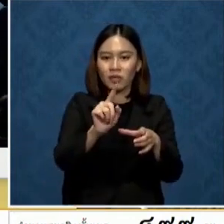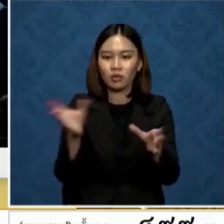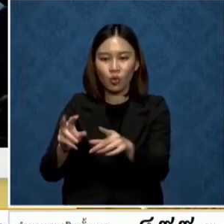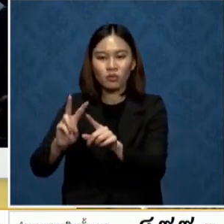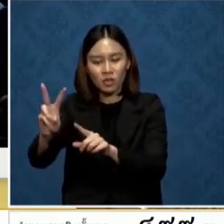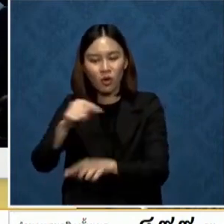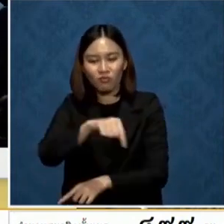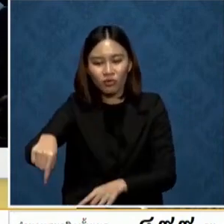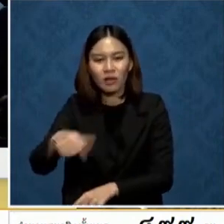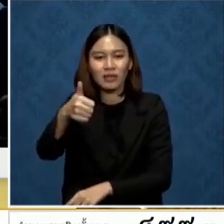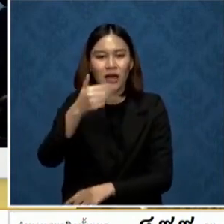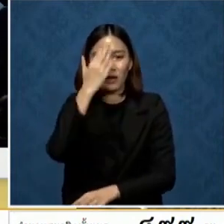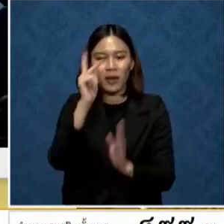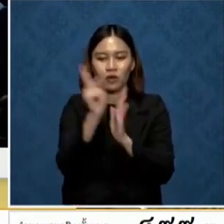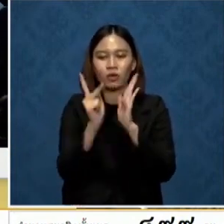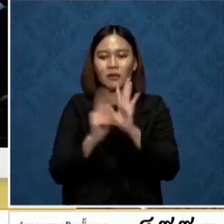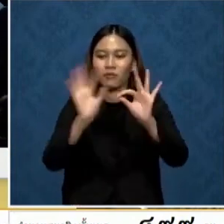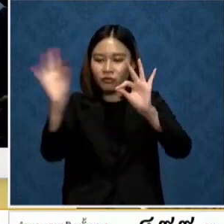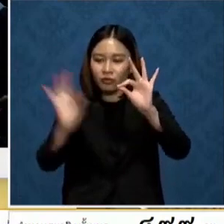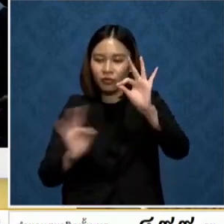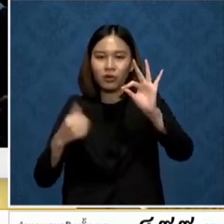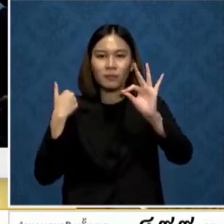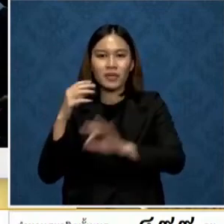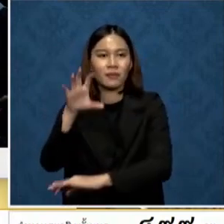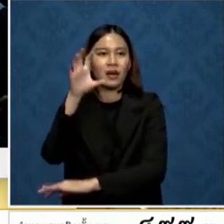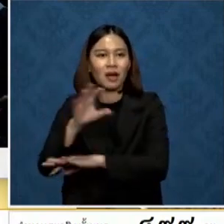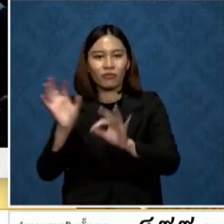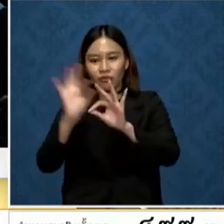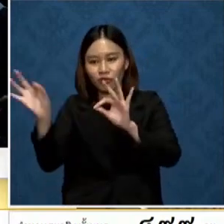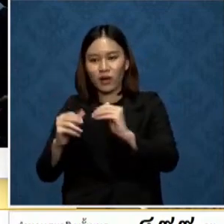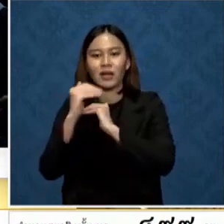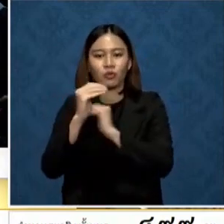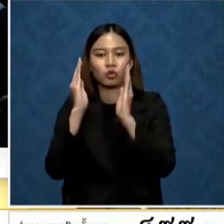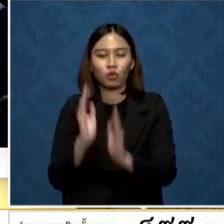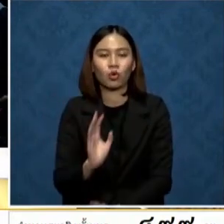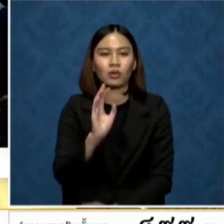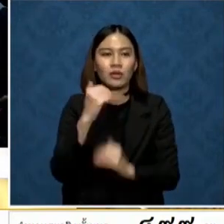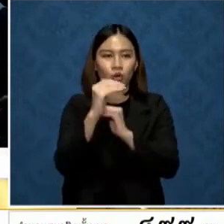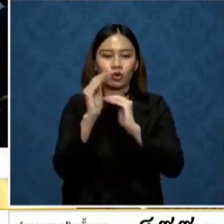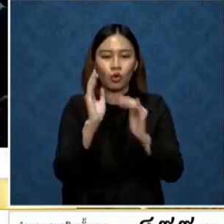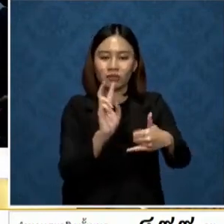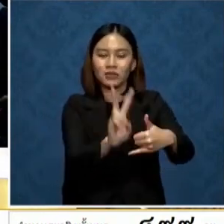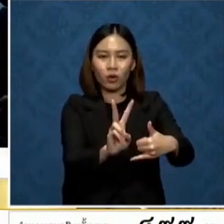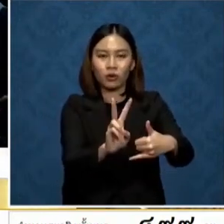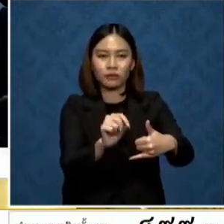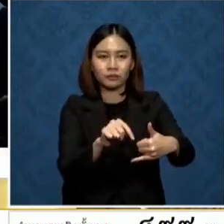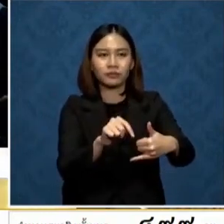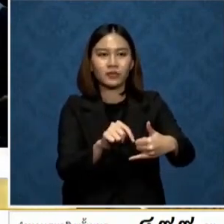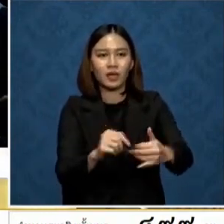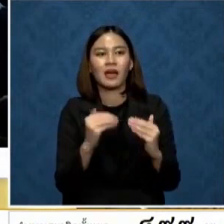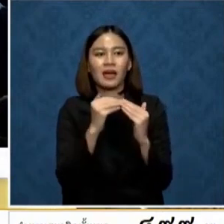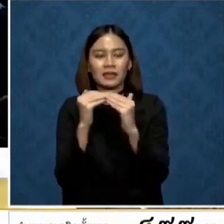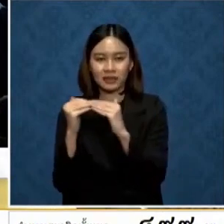เป็นไรเพราะกฎหมายก็เขียนไว้ข้อบังคับเเขียนไว้ไม่เกินคนละ 2คณะมันเป็นที่